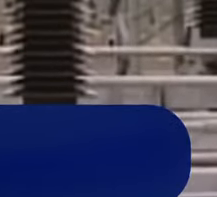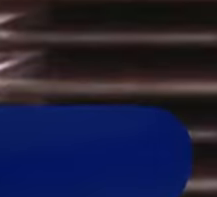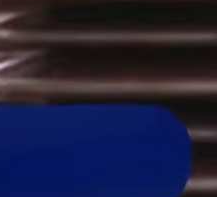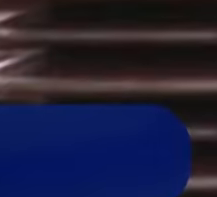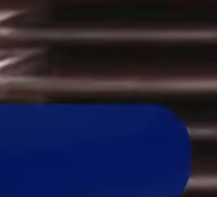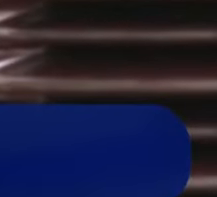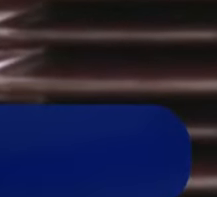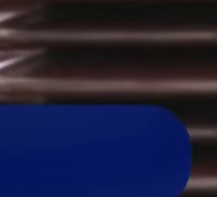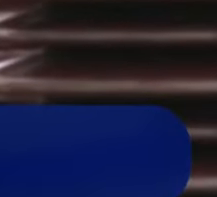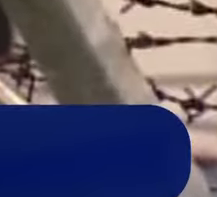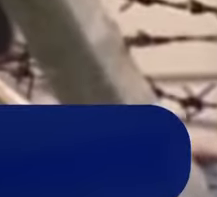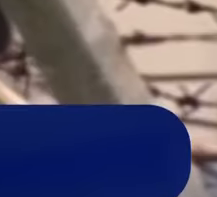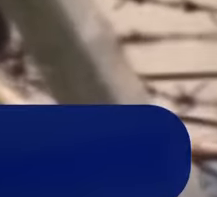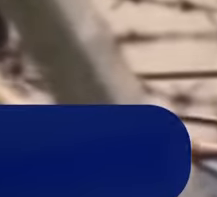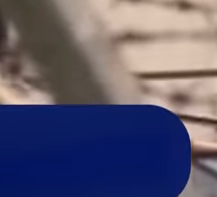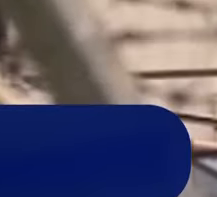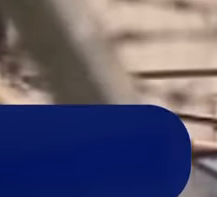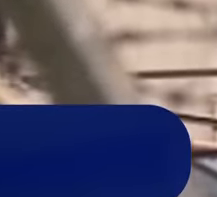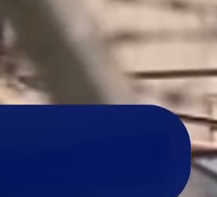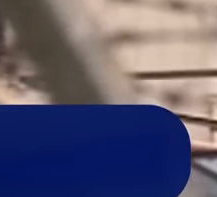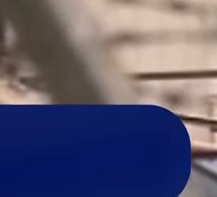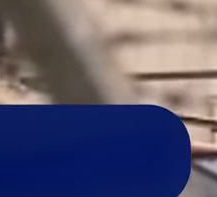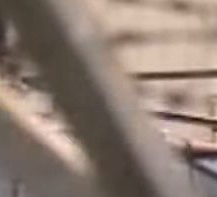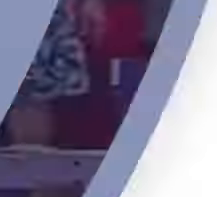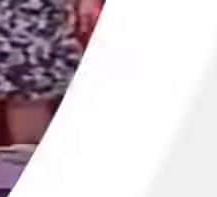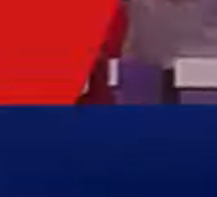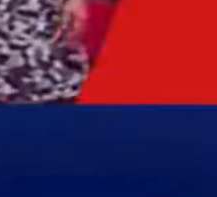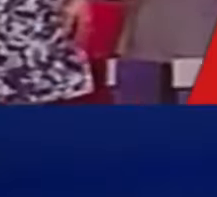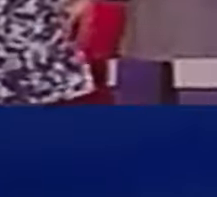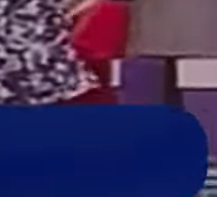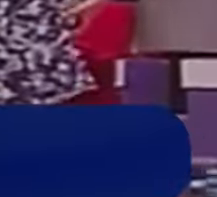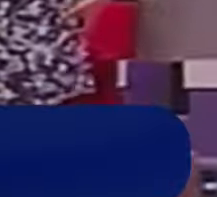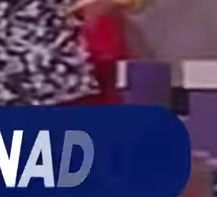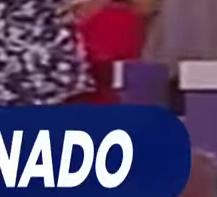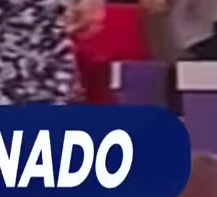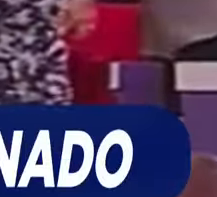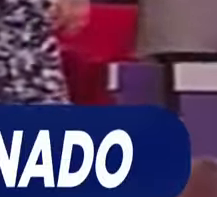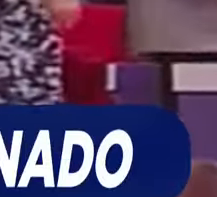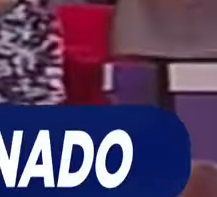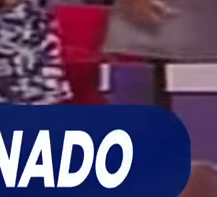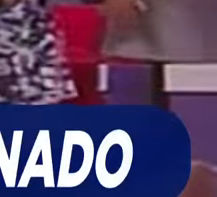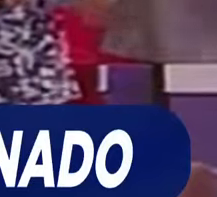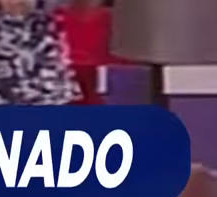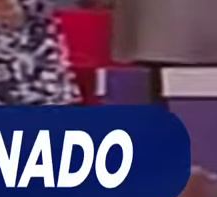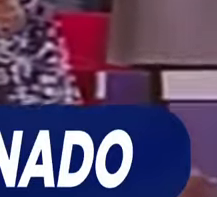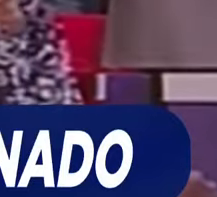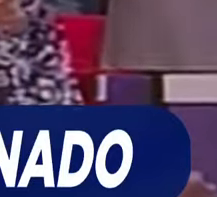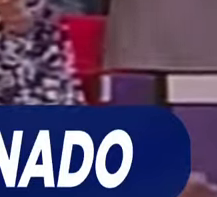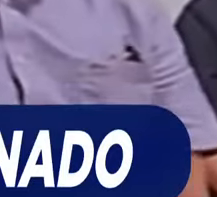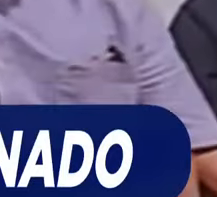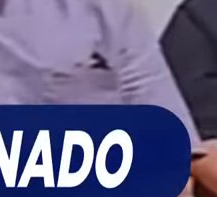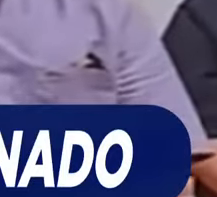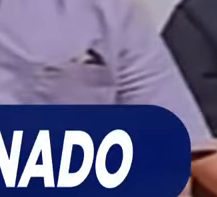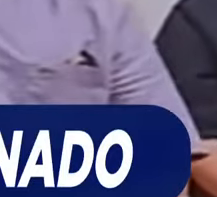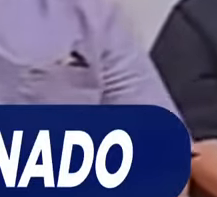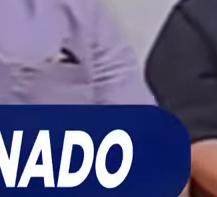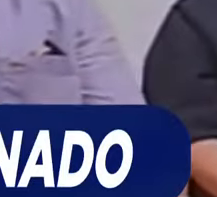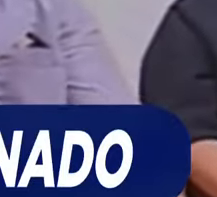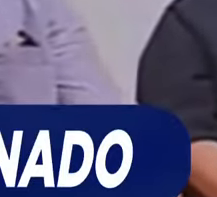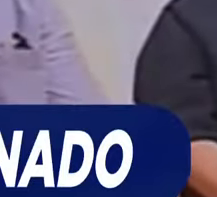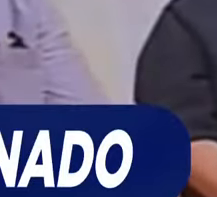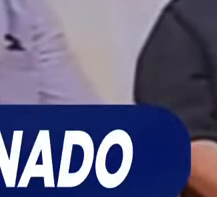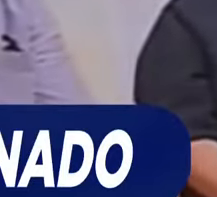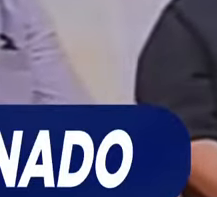na pagpalya ng mga planta. Arrest order ng Senado para kay Pastor Apollo